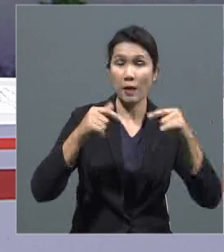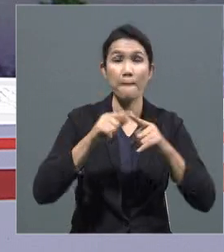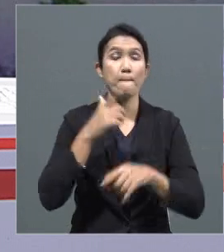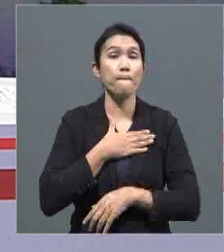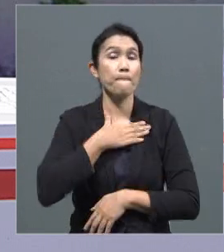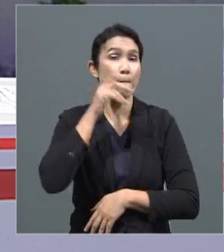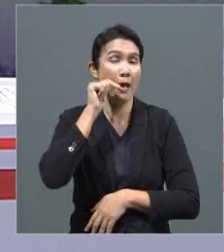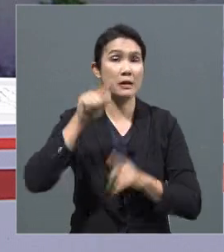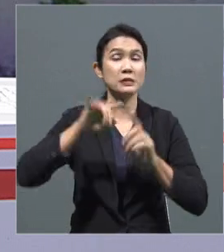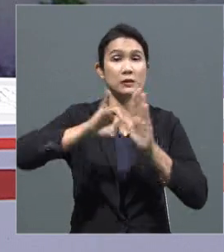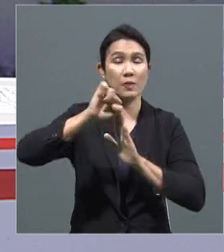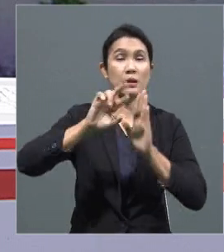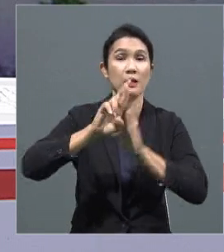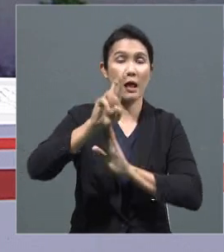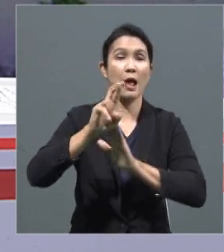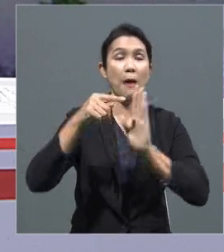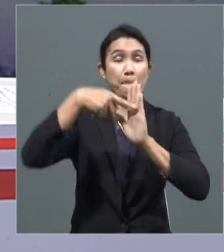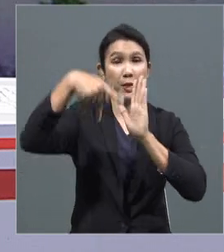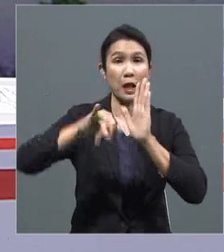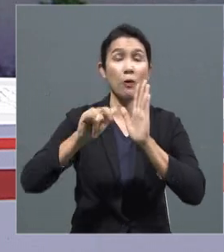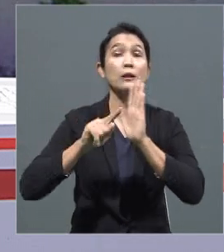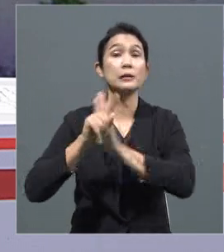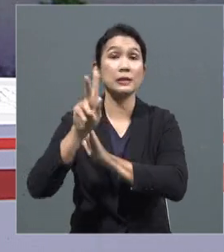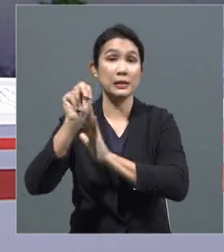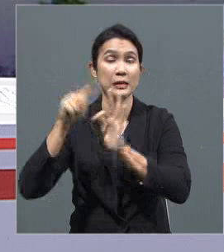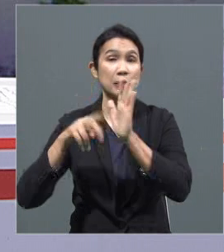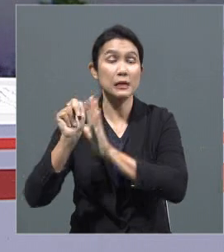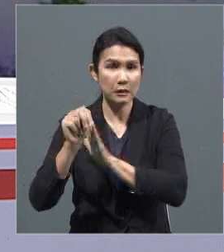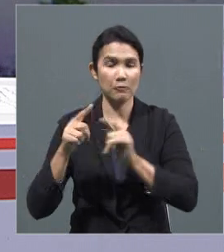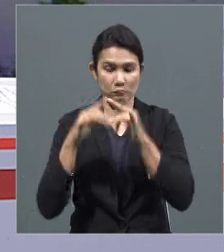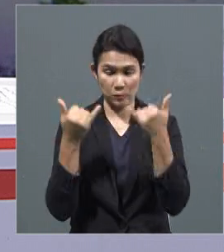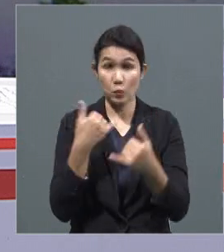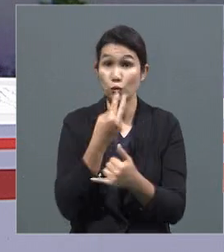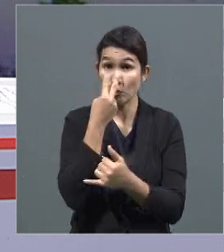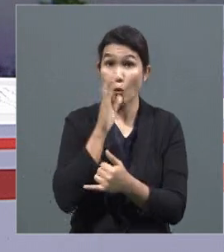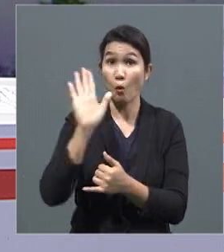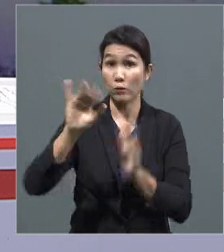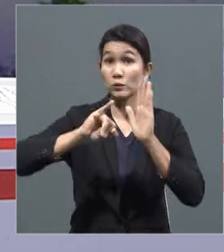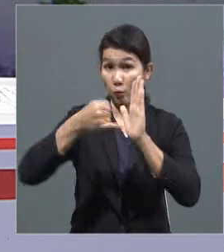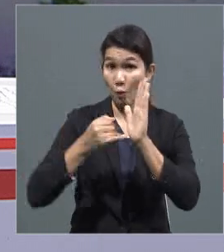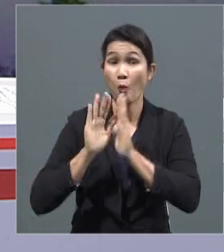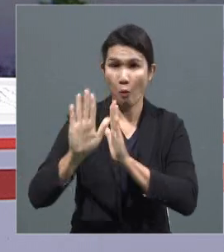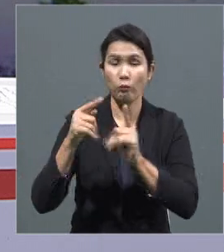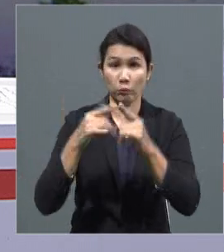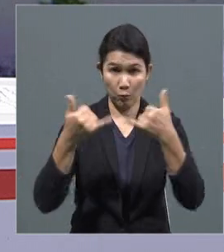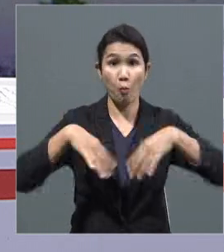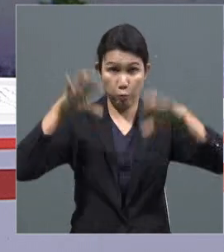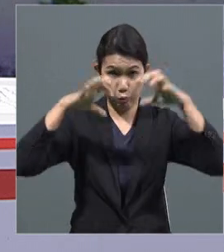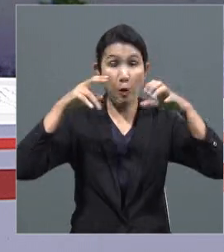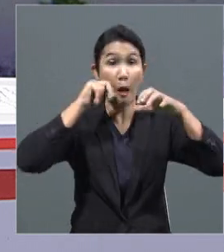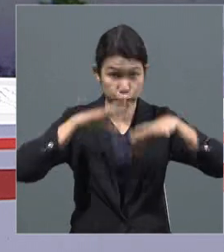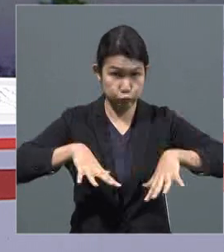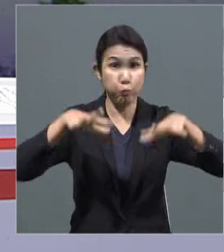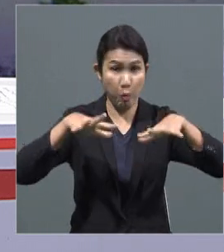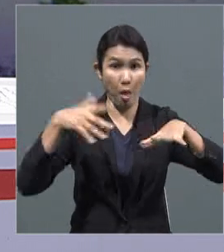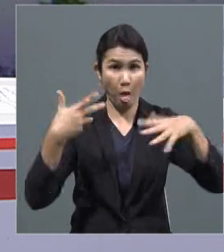ชียงใหม่เชียงรายพะเยาน่านซึ่งถ้าไปดูนะคะสถานการณ์ณขณะนี้ของจังหวัดที่บอกมาเน ี่ ยฝนตกหนักและเกิดน้ำท่วมด้วย หนัก